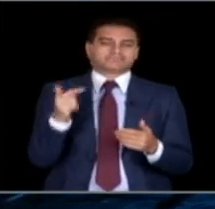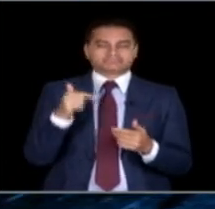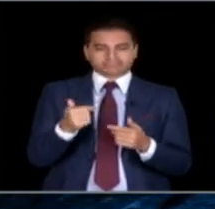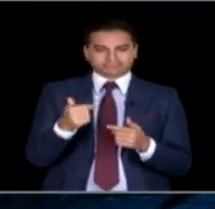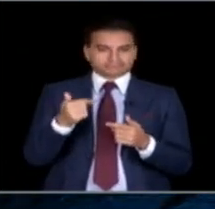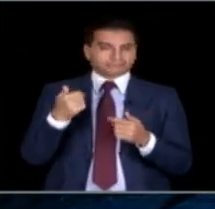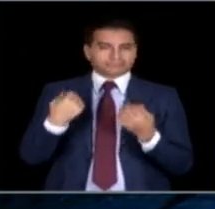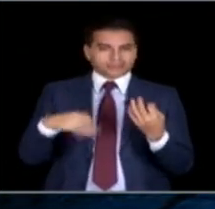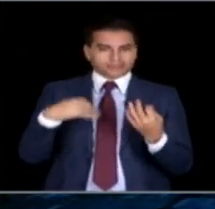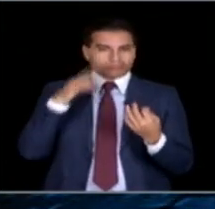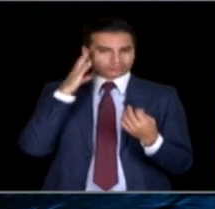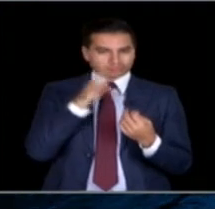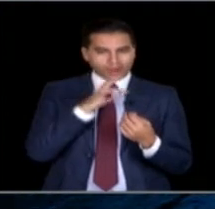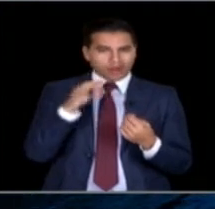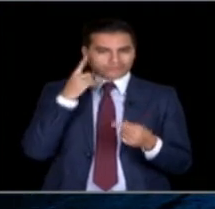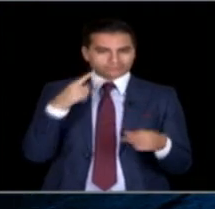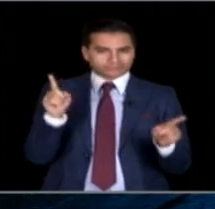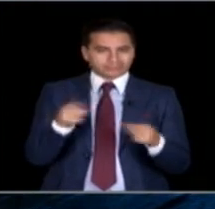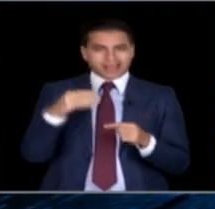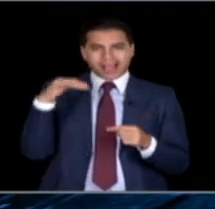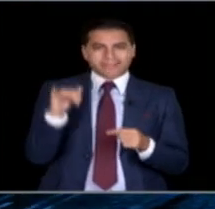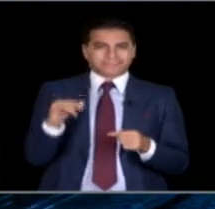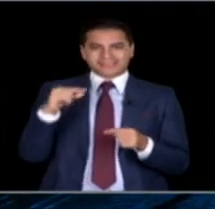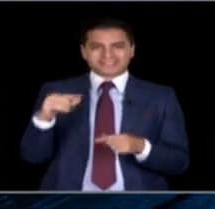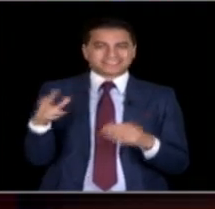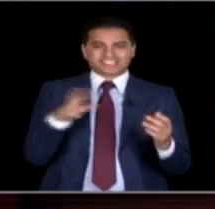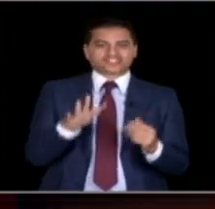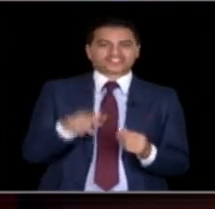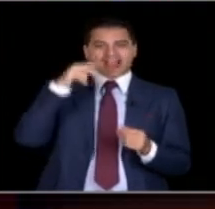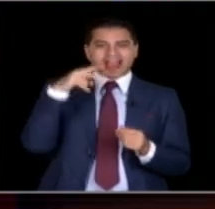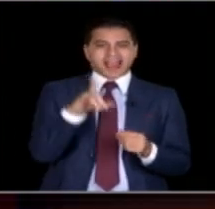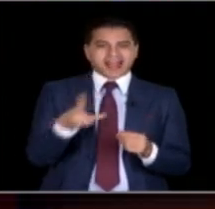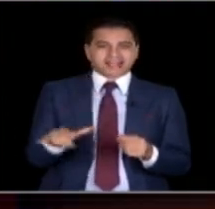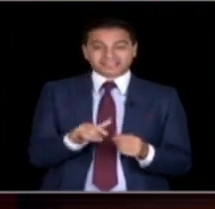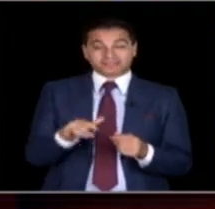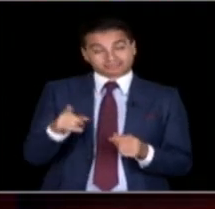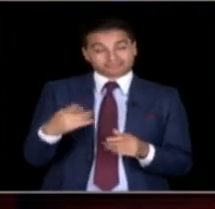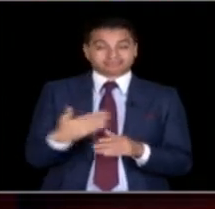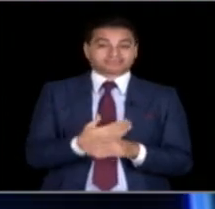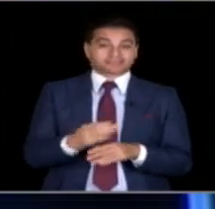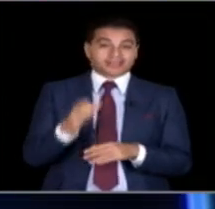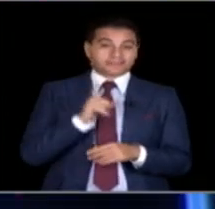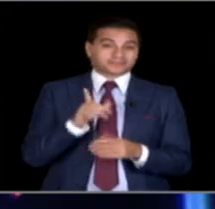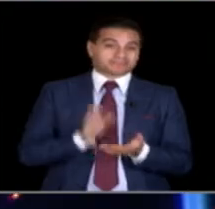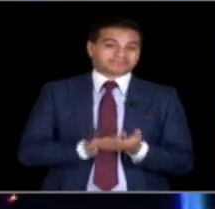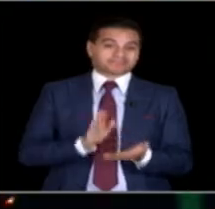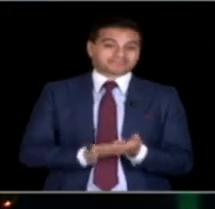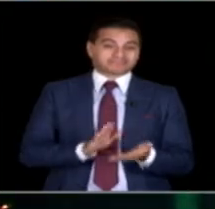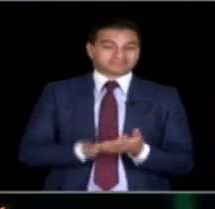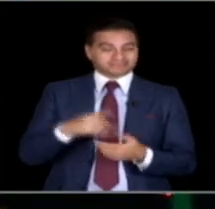وتوزيع حميد الشاعري. محمود. حميد الشاعر. إجابة صحيحة.